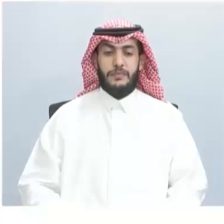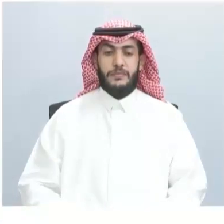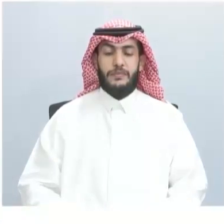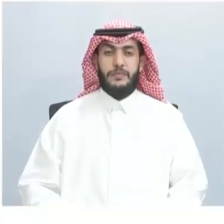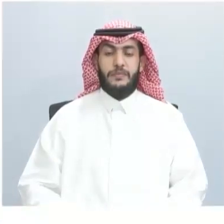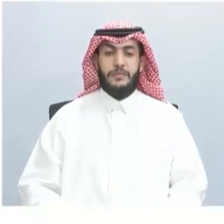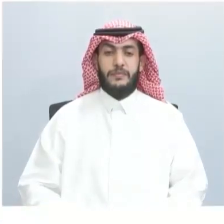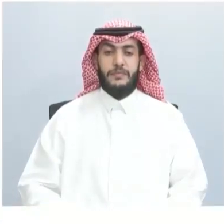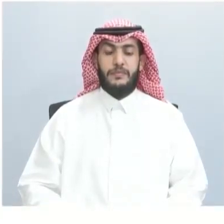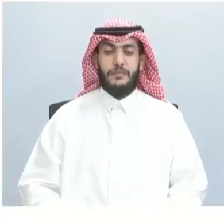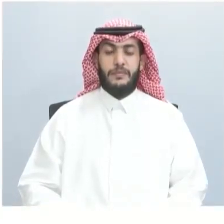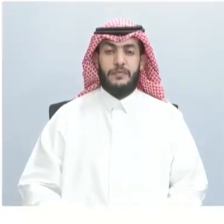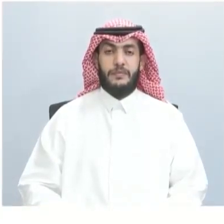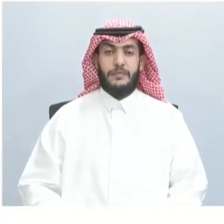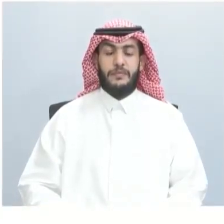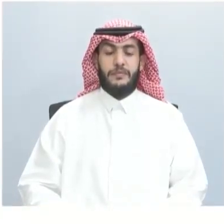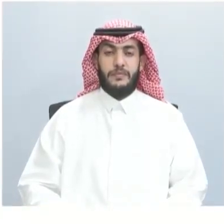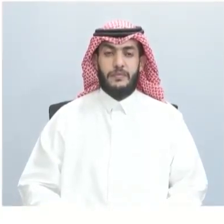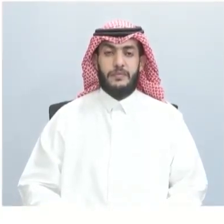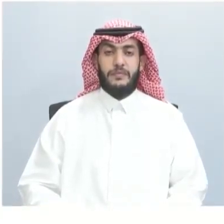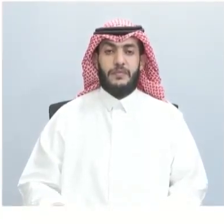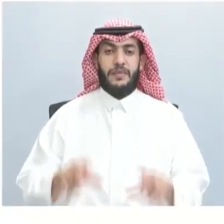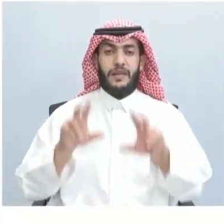عمود لتظهر بهذا